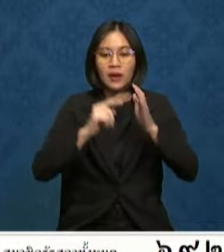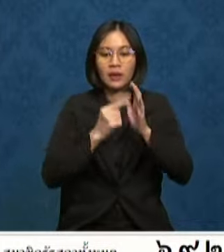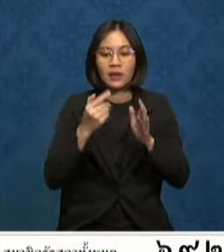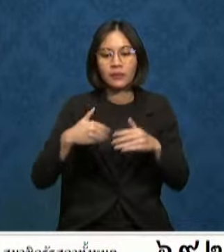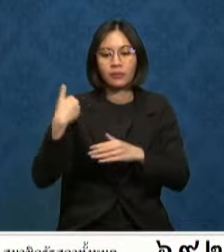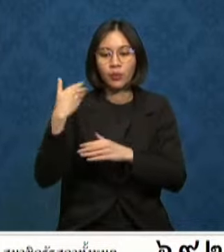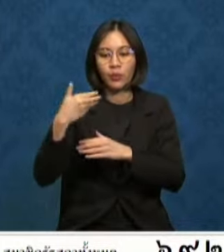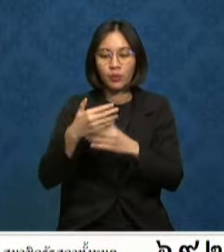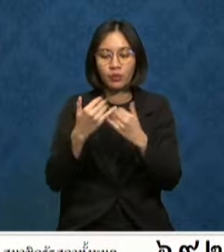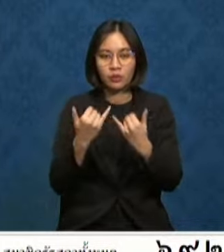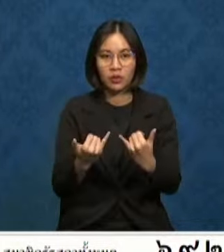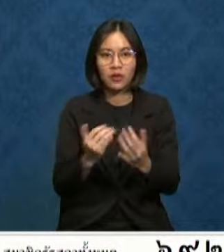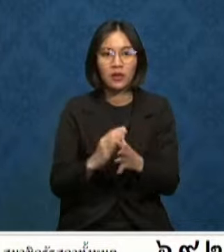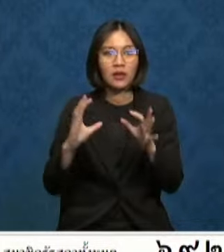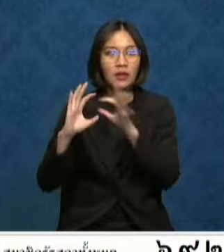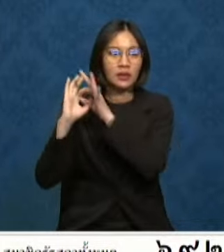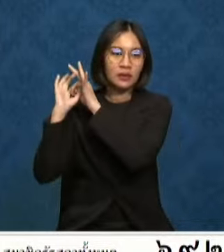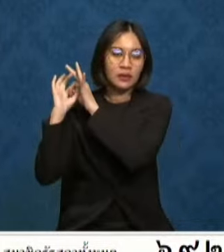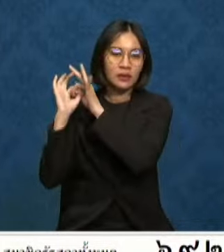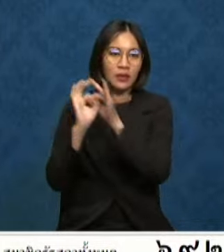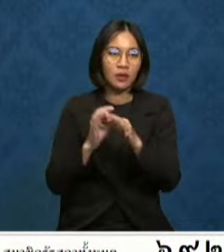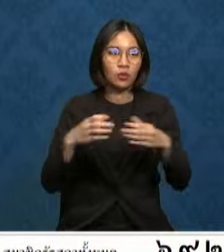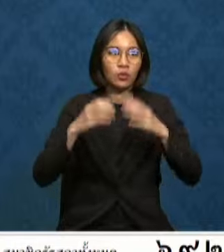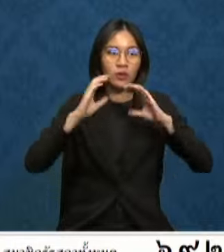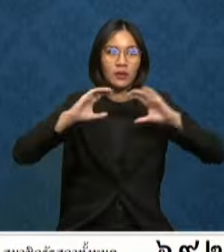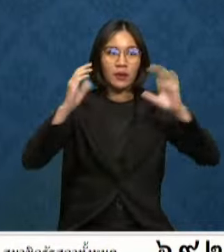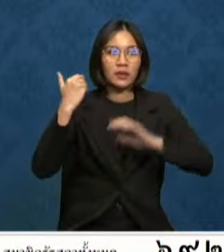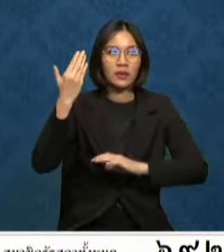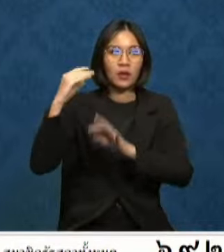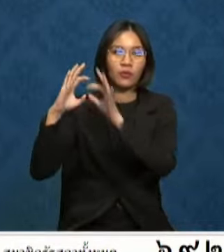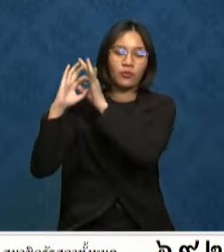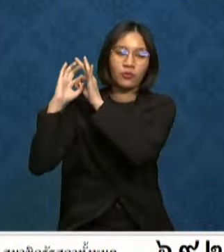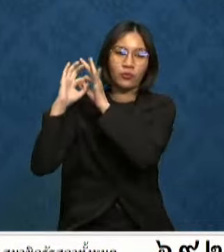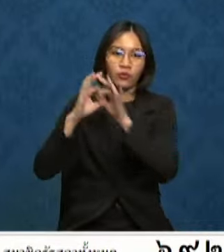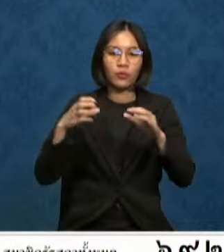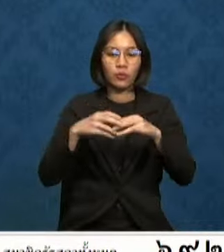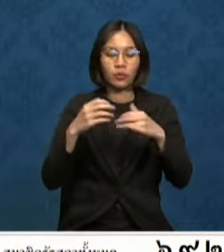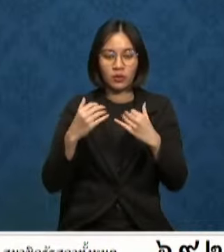น่า